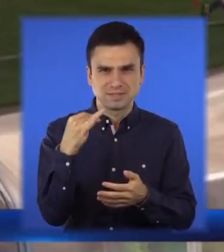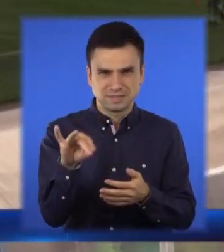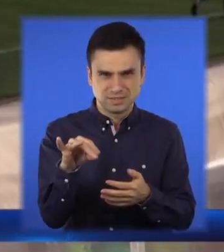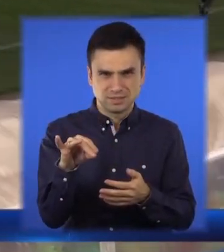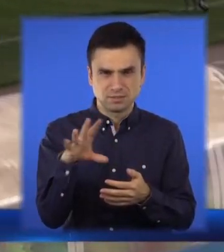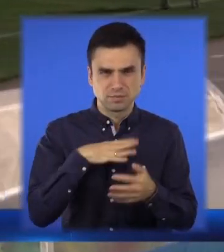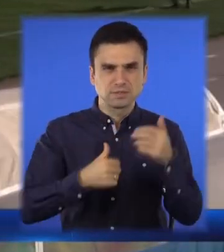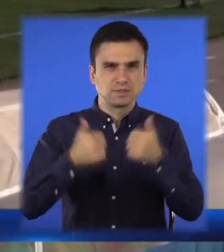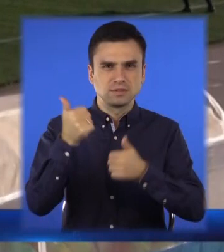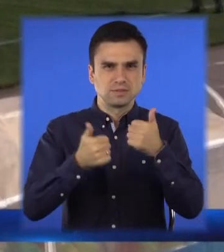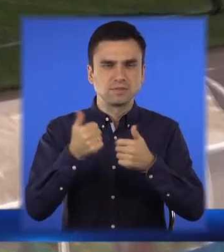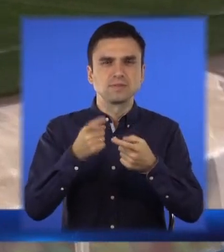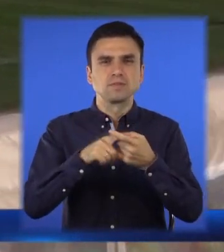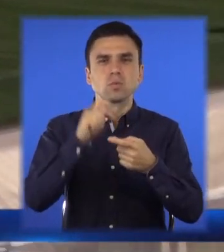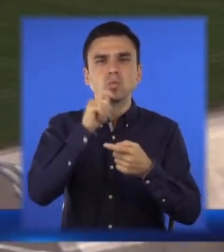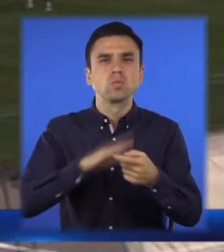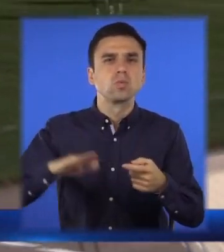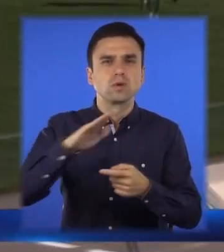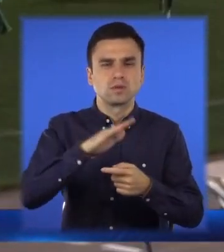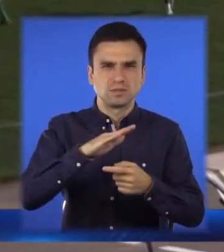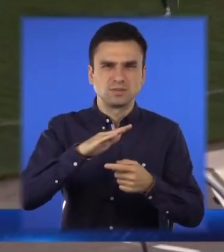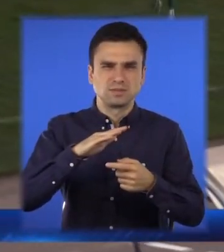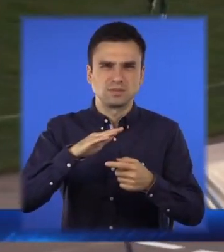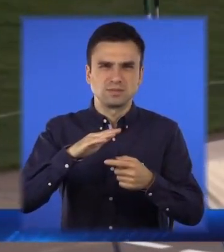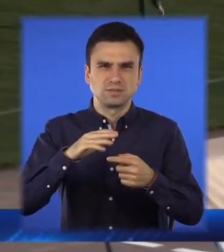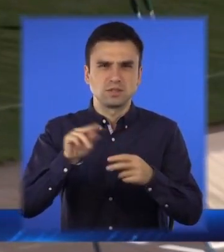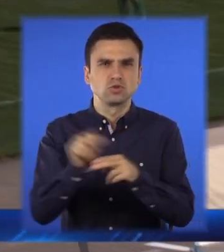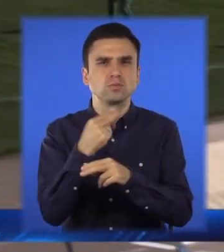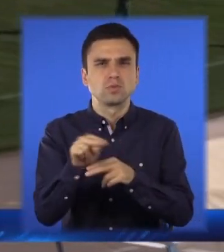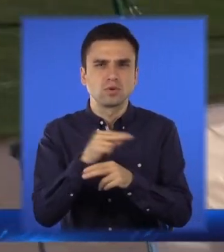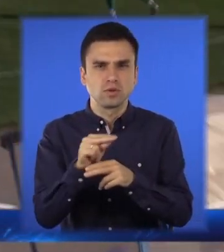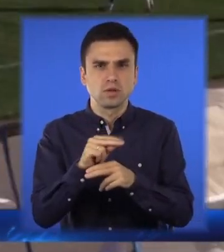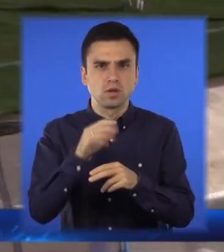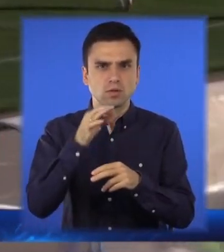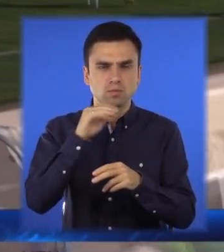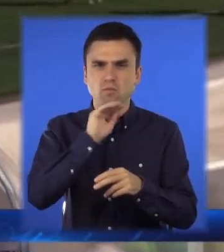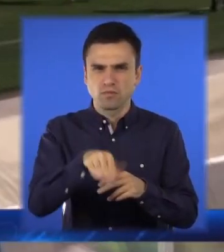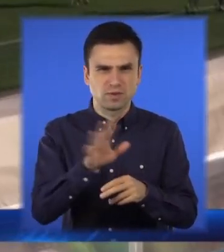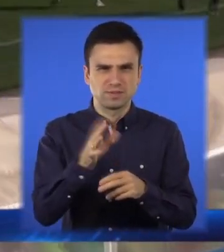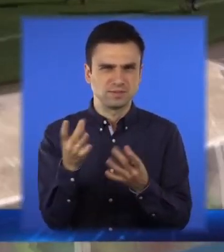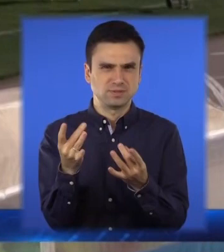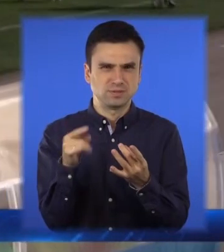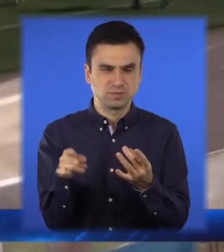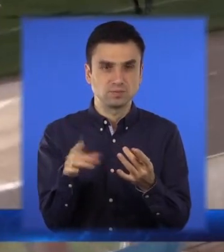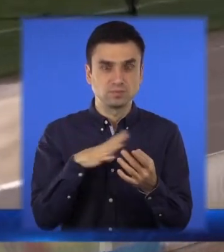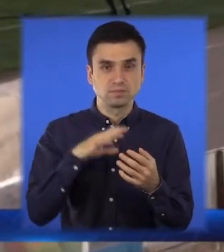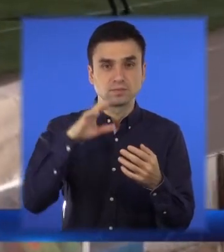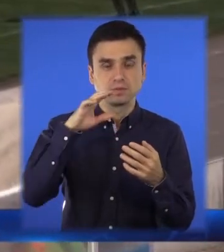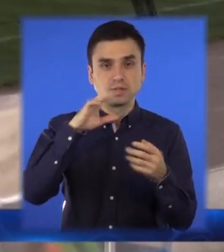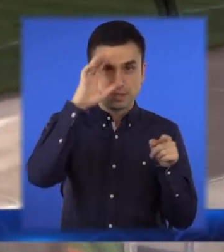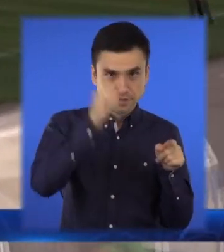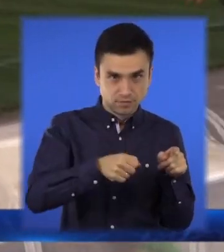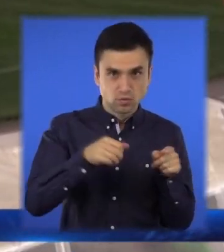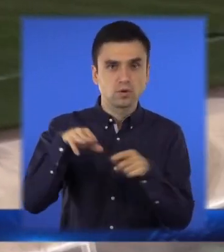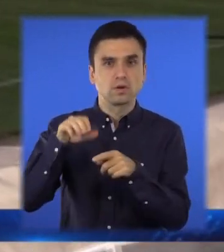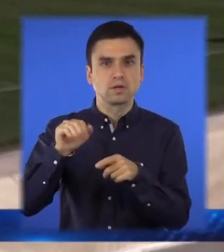зустрілись футбольні клуби «Кривий Ріг» та «Таврія». Криворіжці розпочали гру активно. На перших же хвилинах м'яч потрапив у